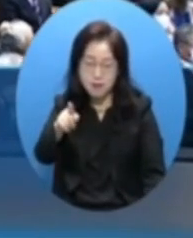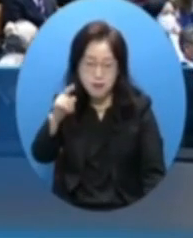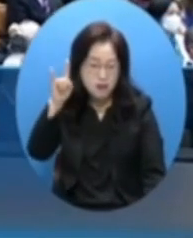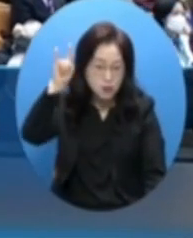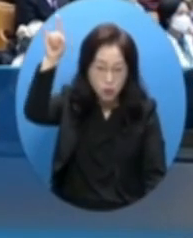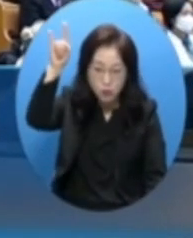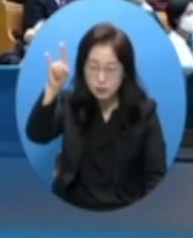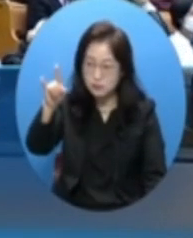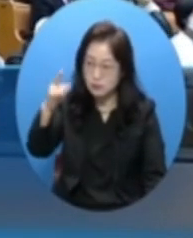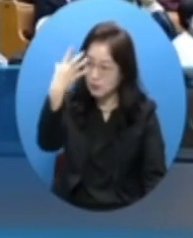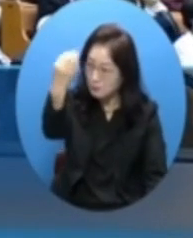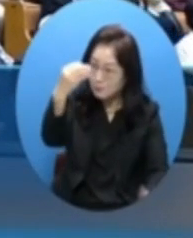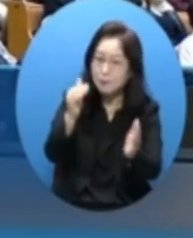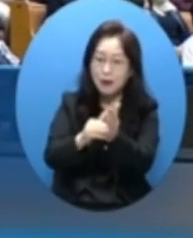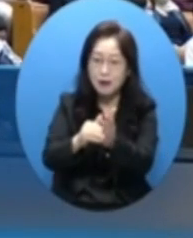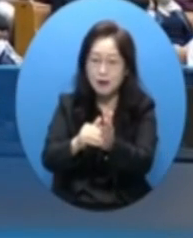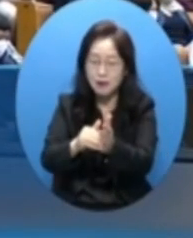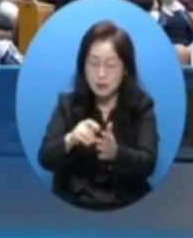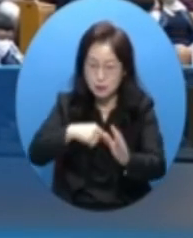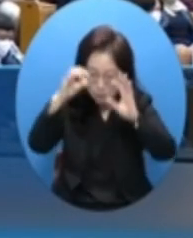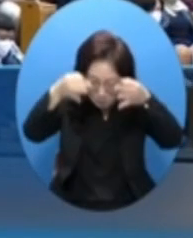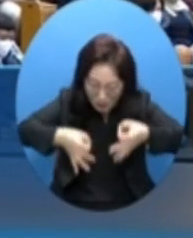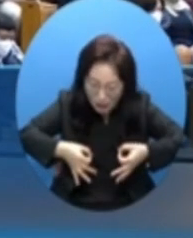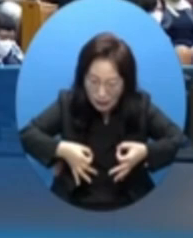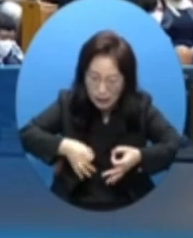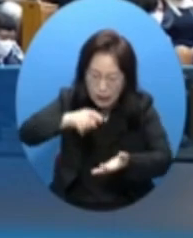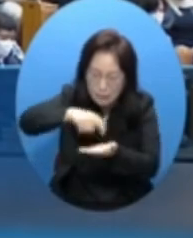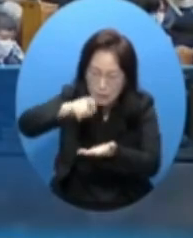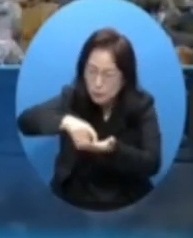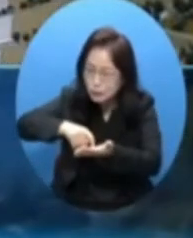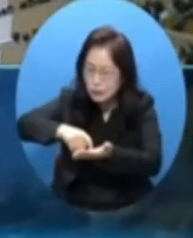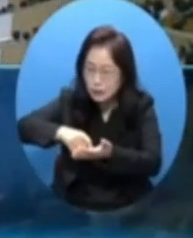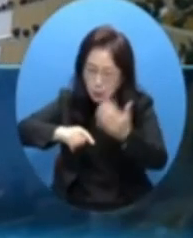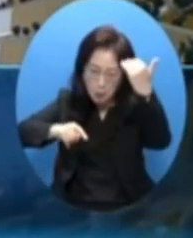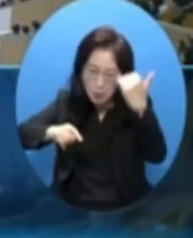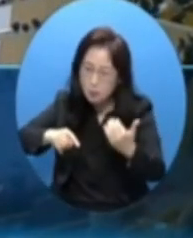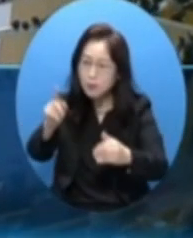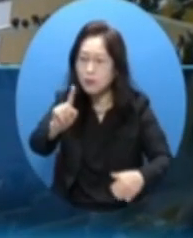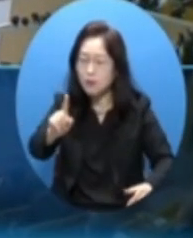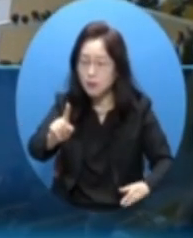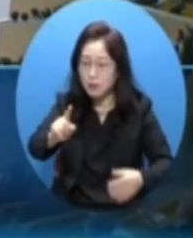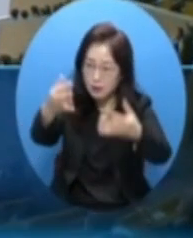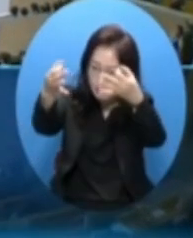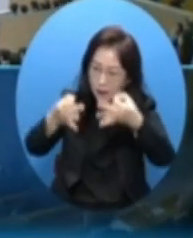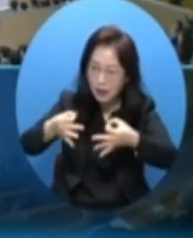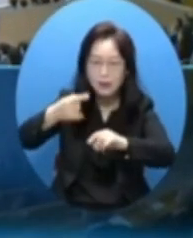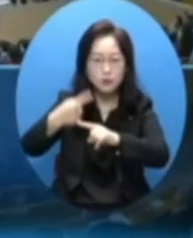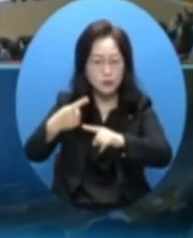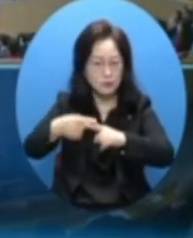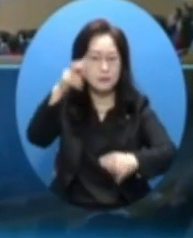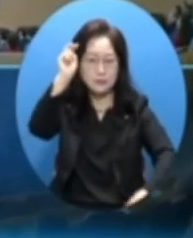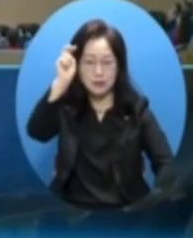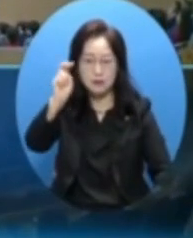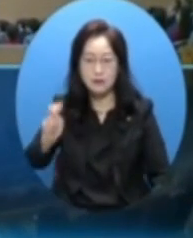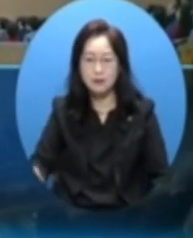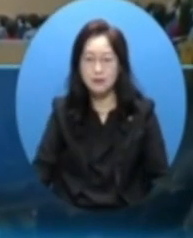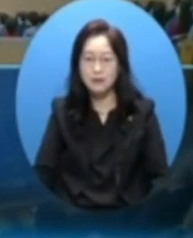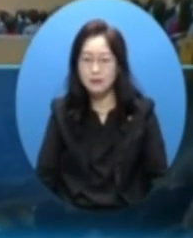자손의 거인들을 보았나니 우리는 스스로 보기에도 메뚜기 같으니 그들 그들이 보기에도 그와 같을 것이니라서